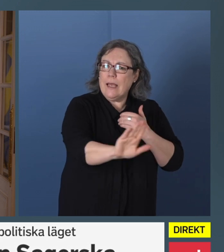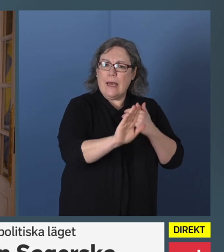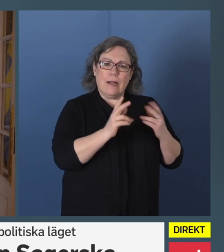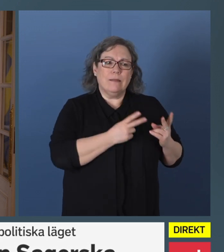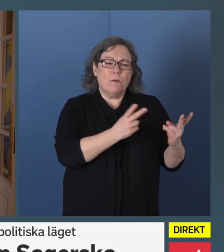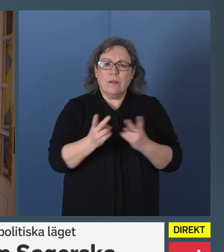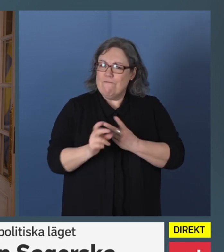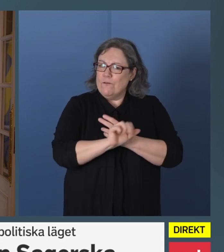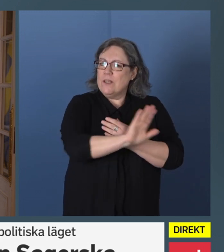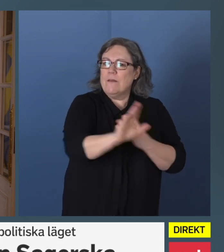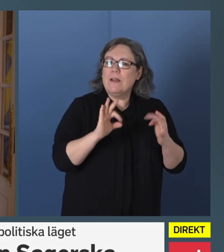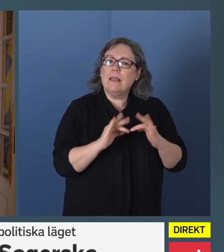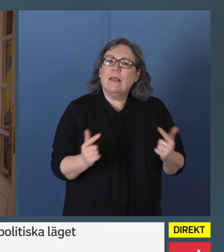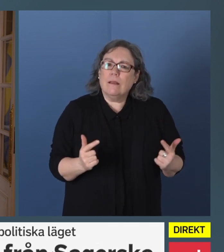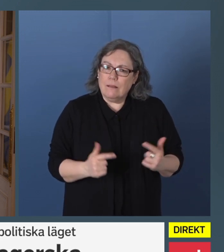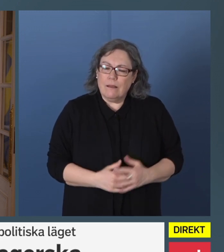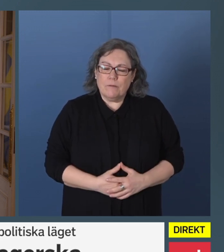och sin frihet.